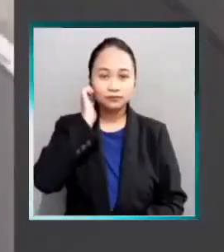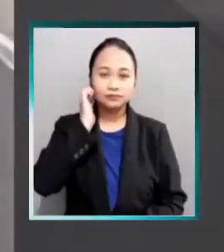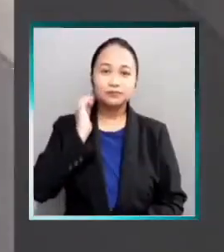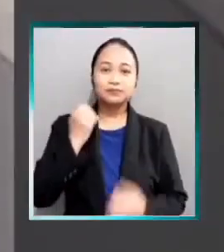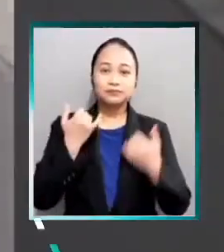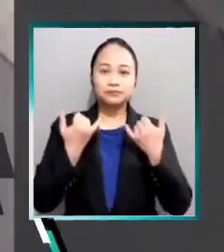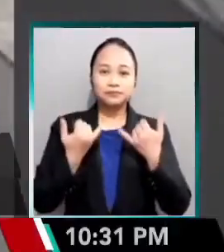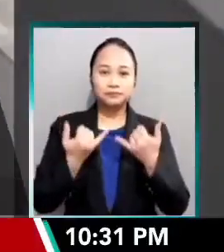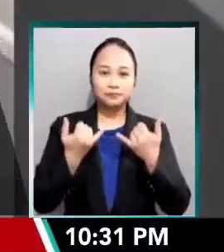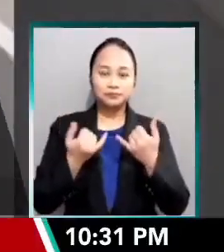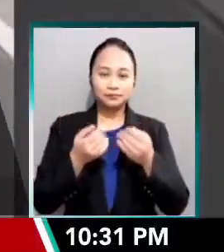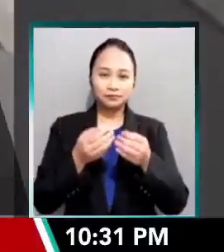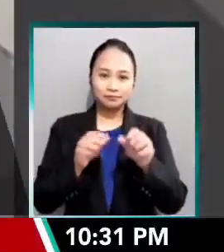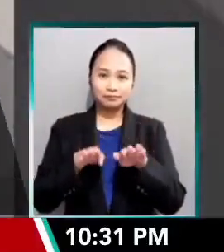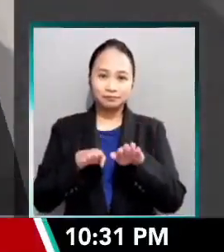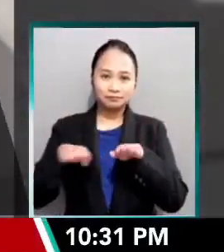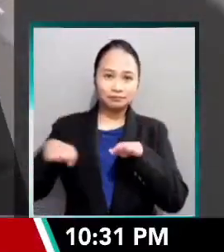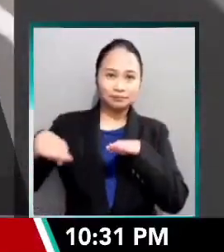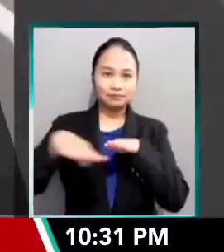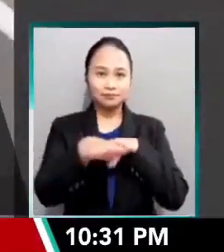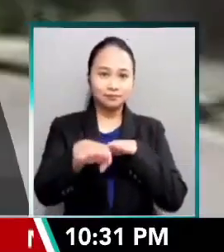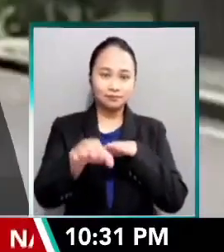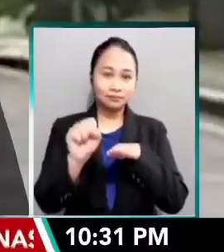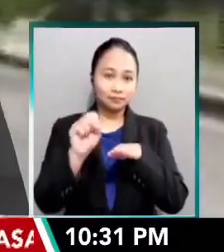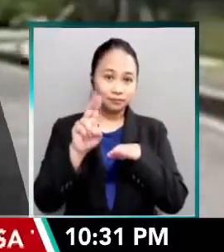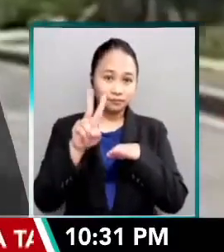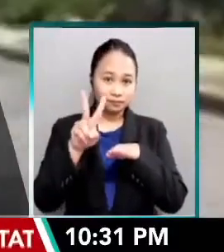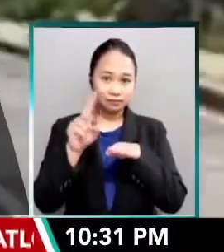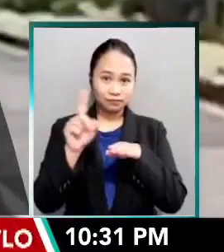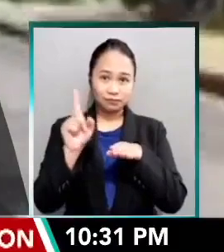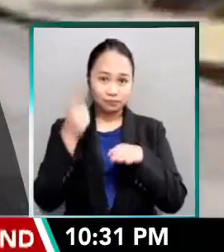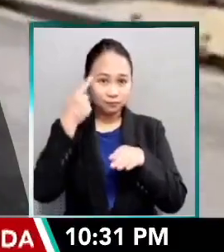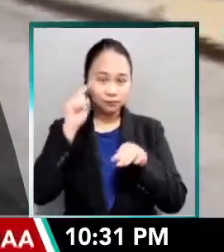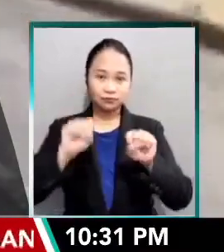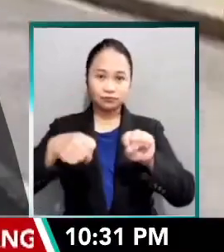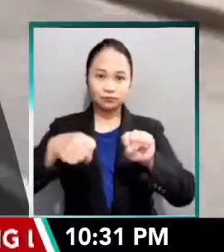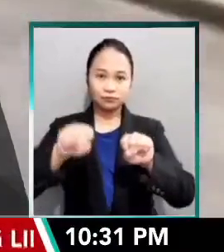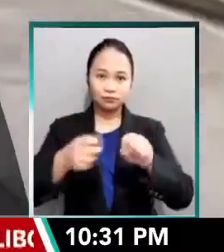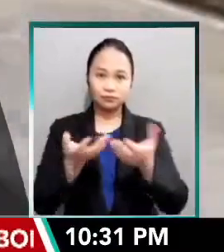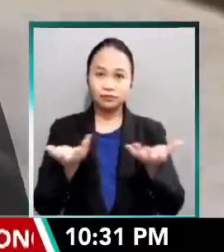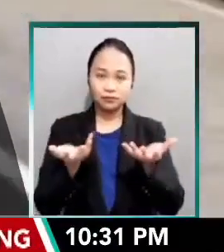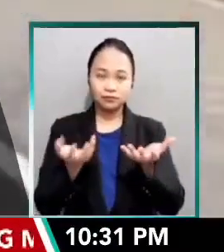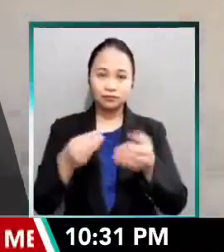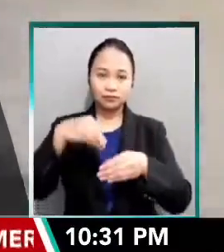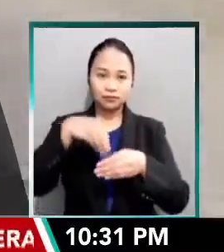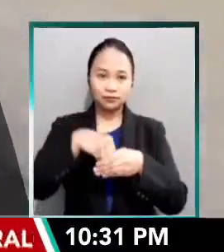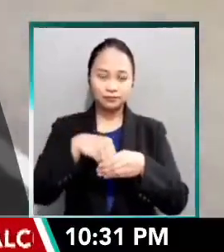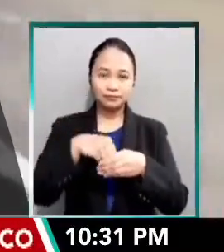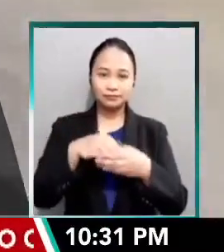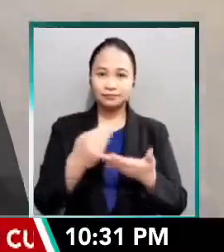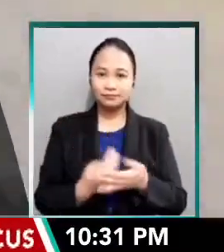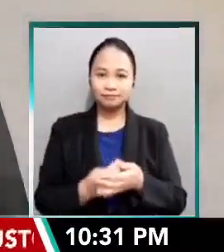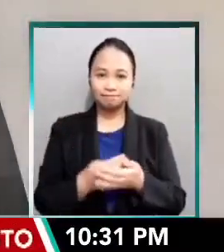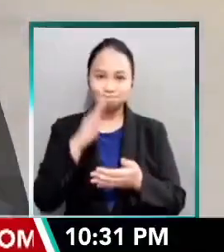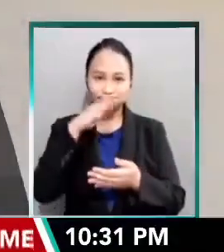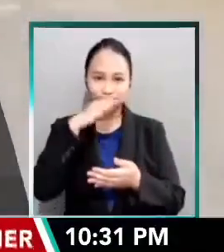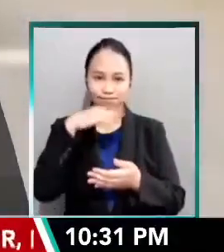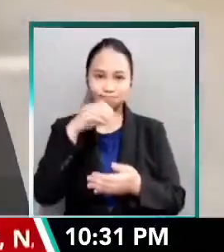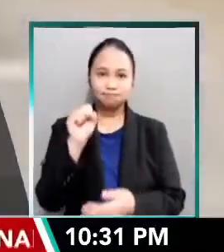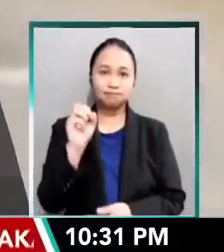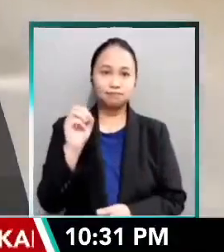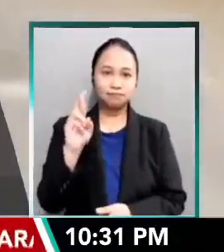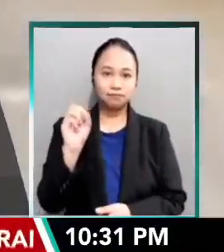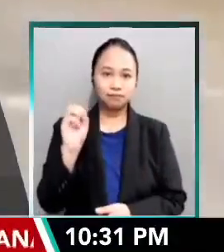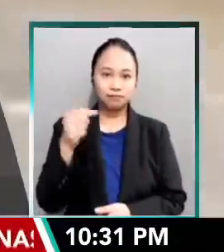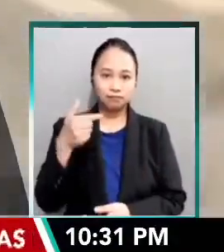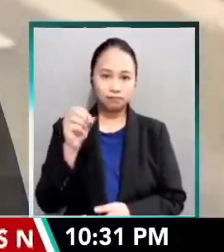In-overtake ng SUV ang tricycle na yan sa Kasiguran, Sorsogon. Nakabalik naman ang SUV sa kanyang lane pero napadpad sa lane